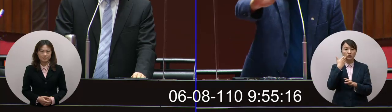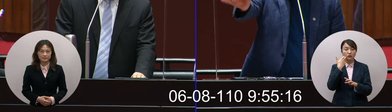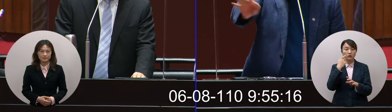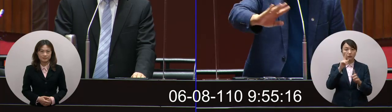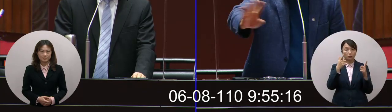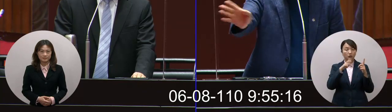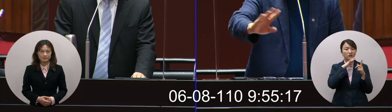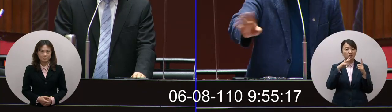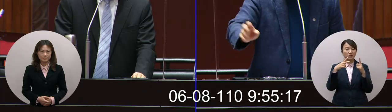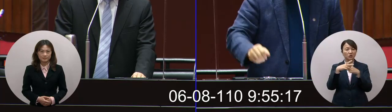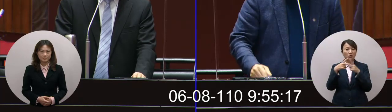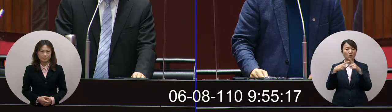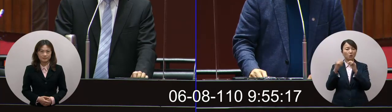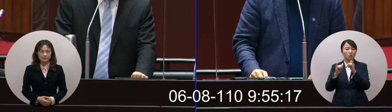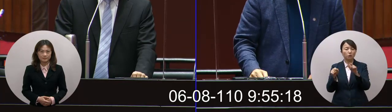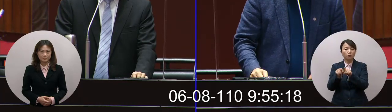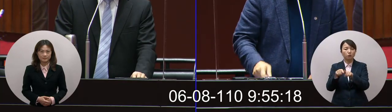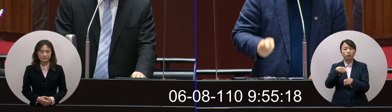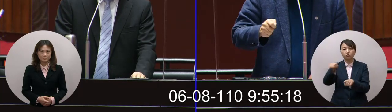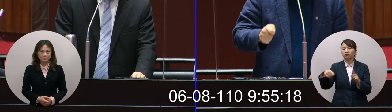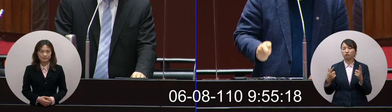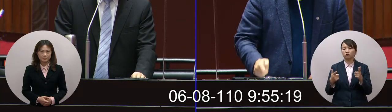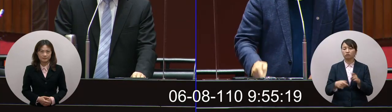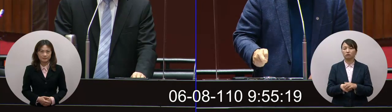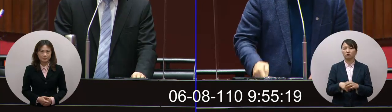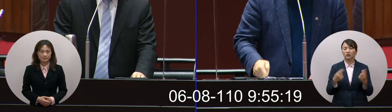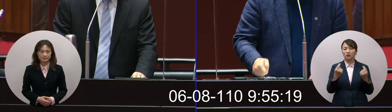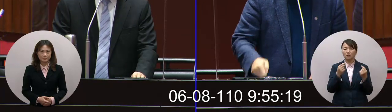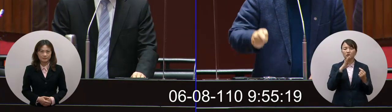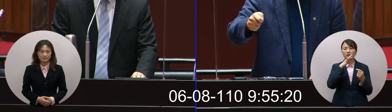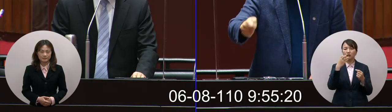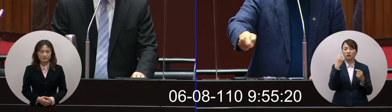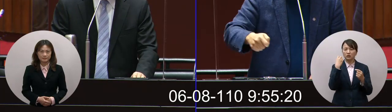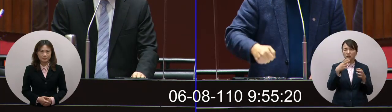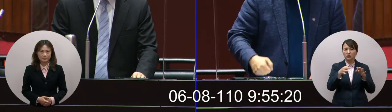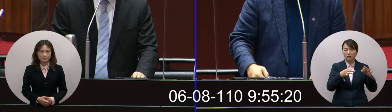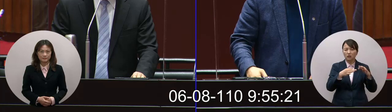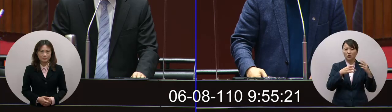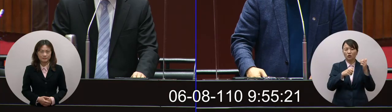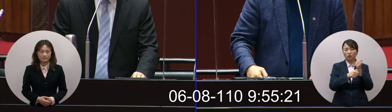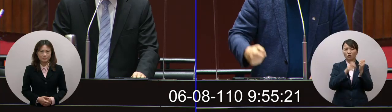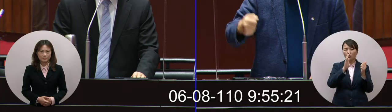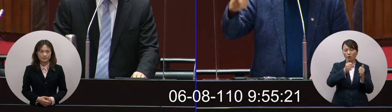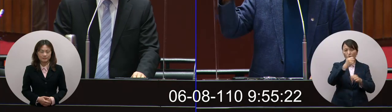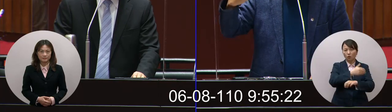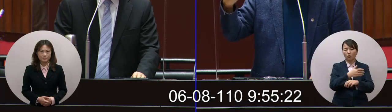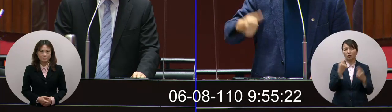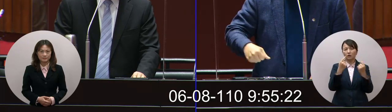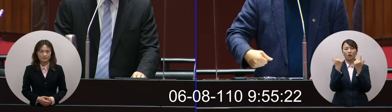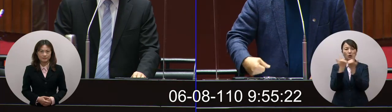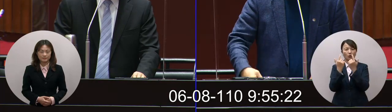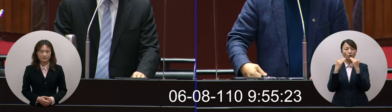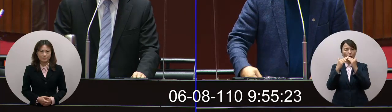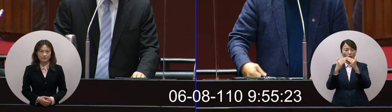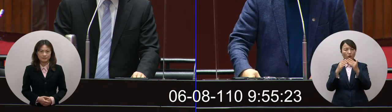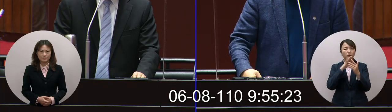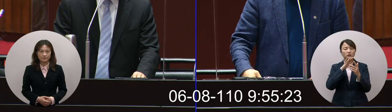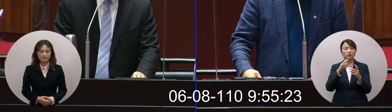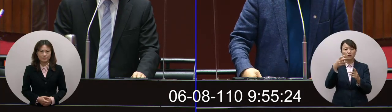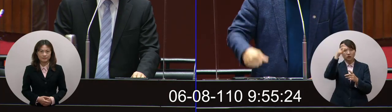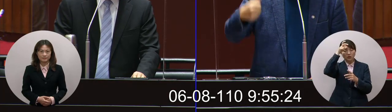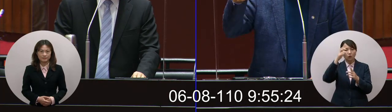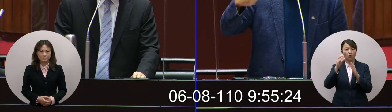不是世卡的，不是一般民众呢。什么在新竹县的副县长，什么台北市的警察